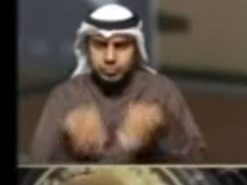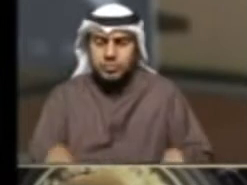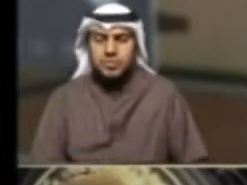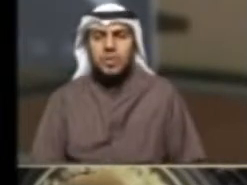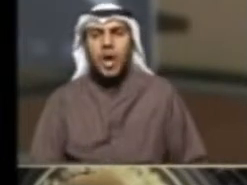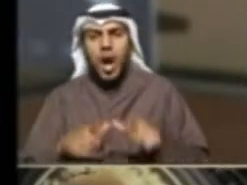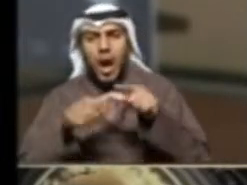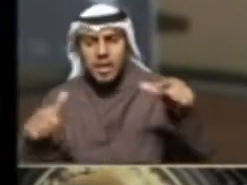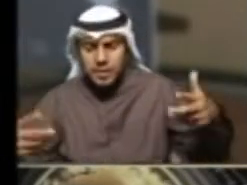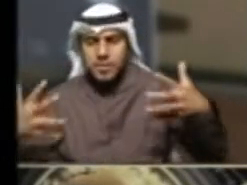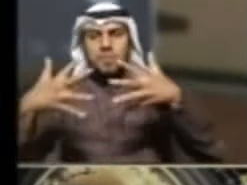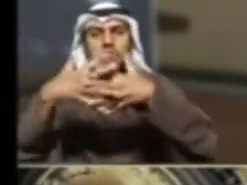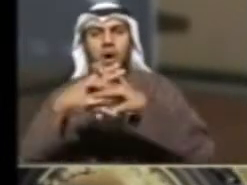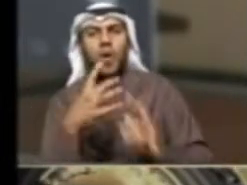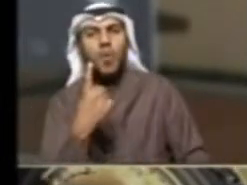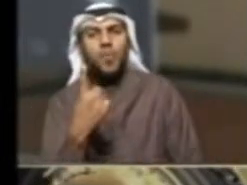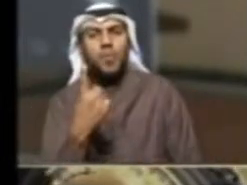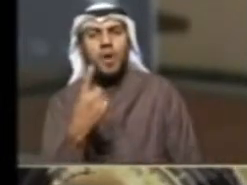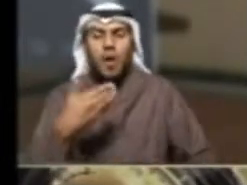بين الدول.